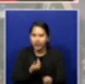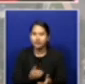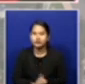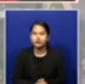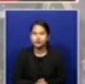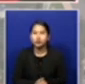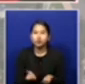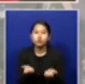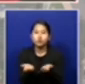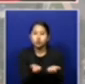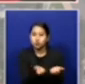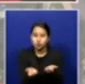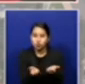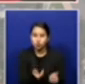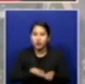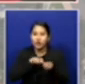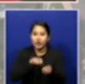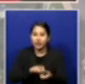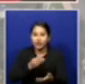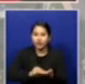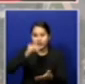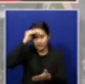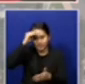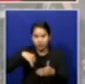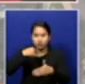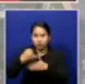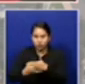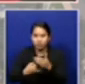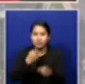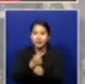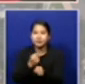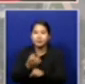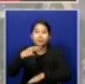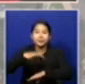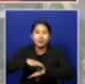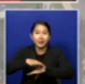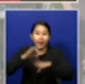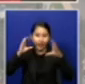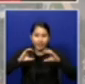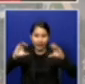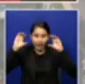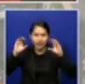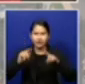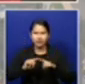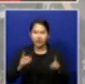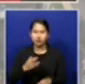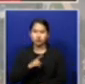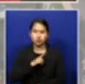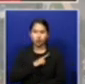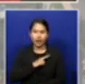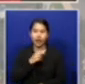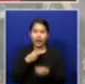ส่งลูกชายส่งลูกสาวส่งลูกหลานไปเรียนจบสูงๆเข้ามาเป็นข้าราชการแต่ตัวเองยังเป็นเกษตรกร